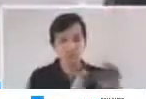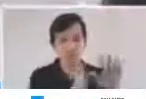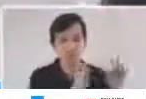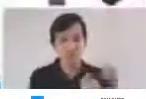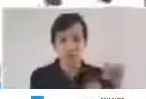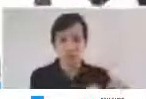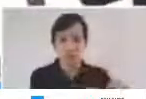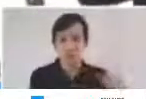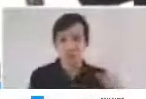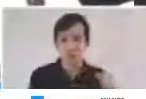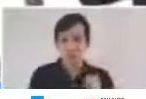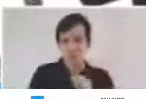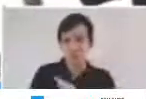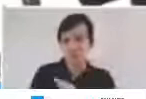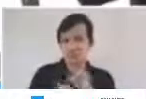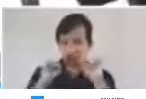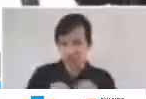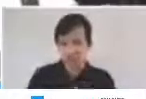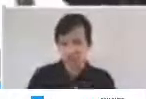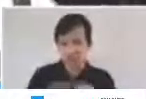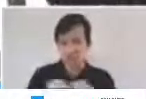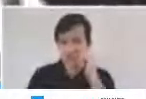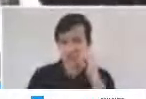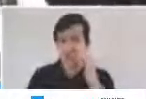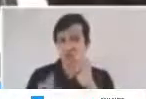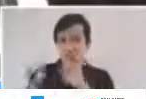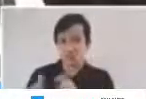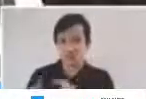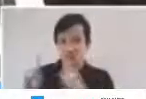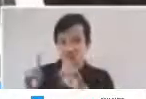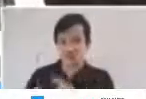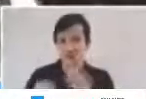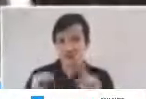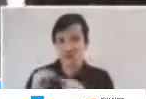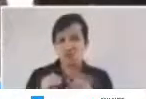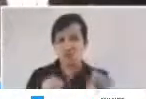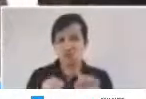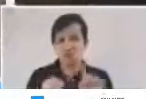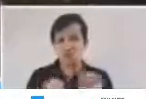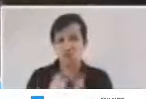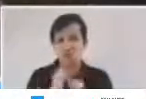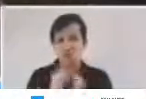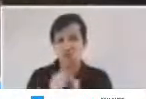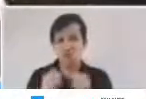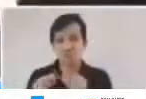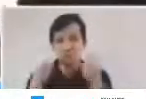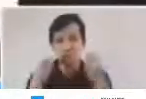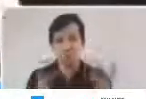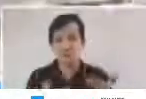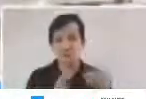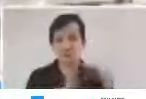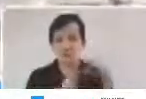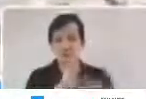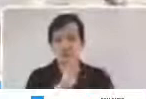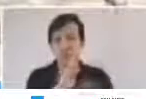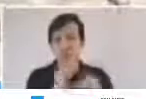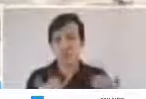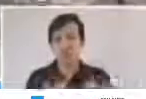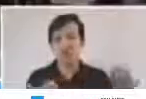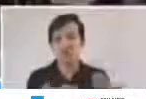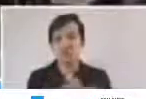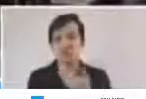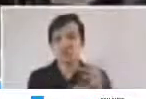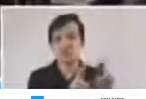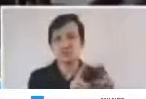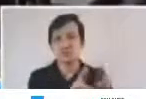saka i-test. So ito po yung ating rekomendasyon para sa ating work, return to work protocol for testing po.